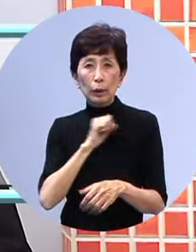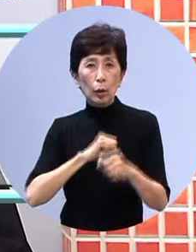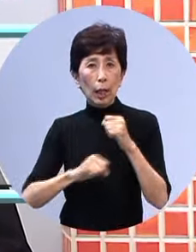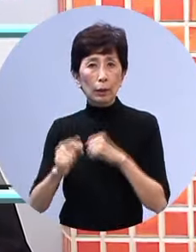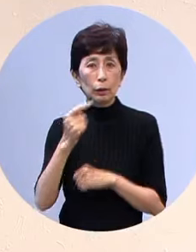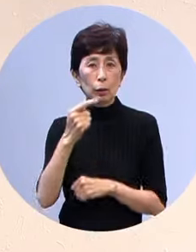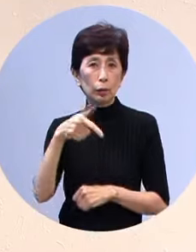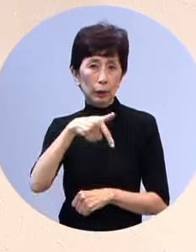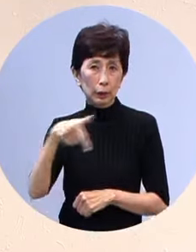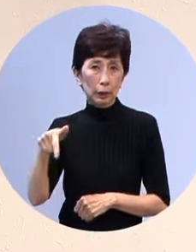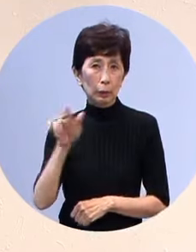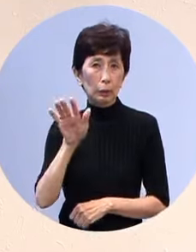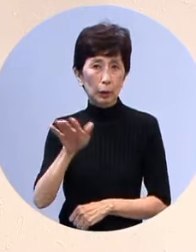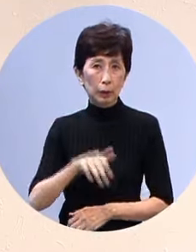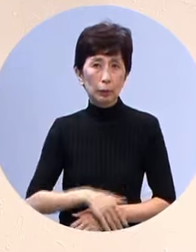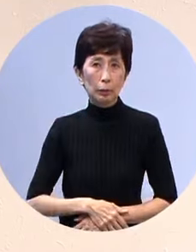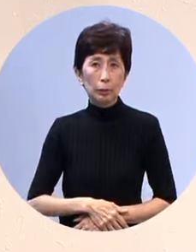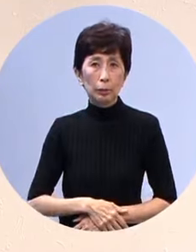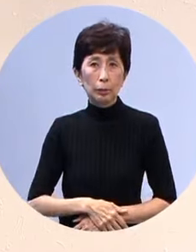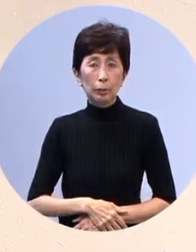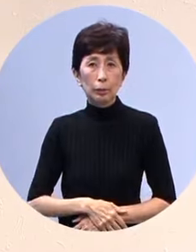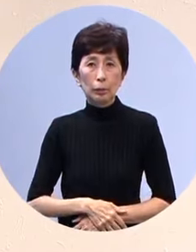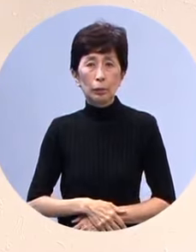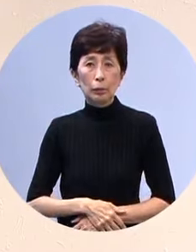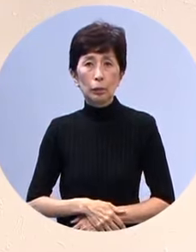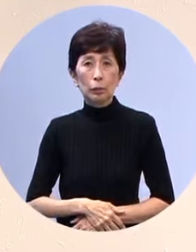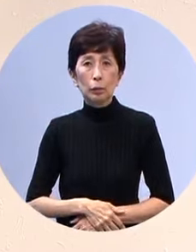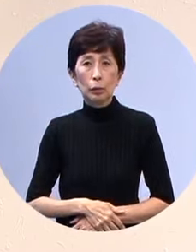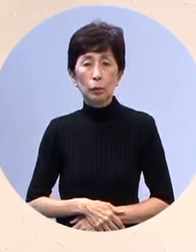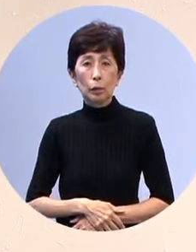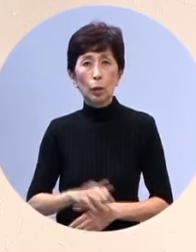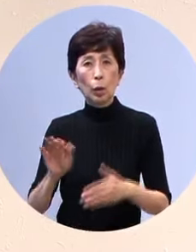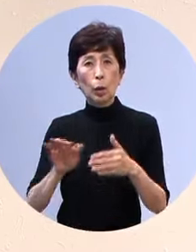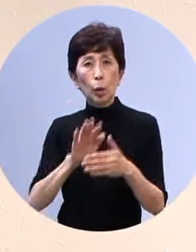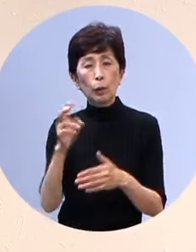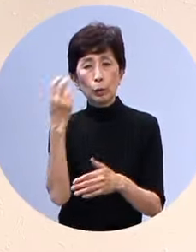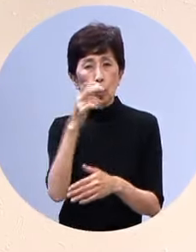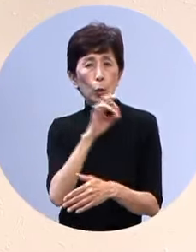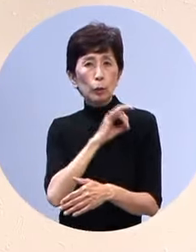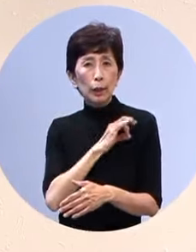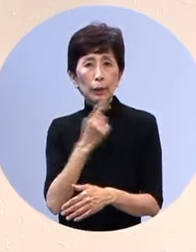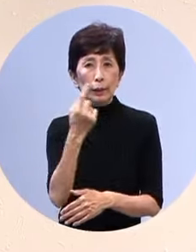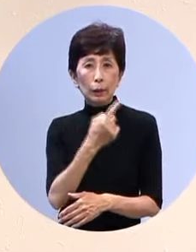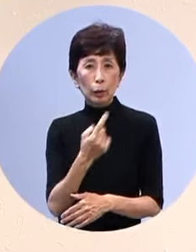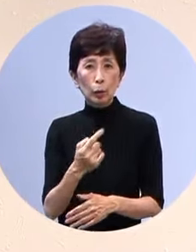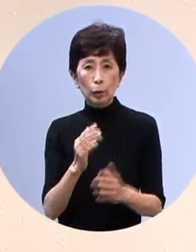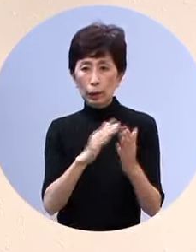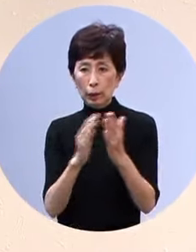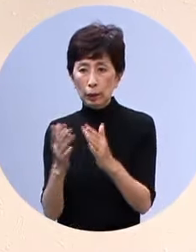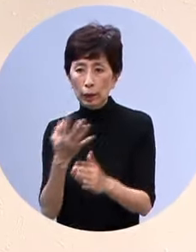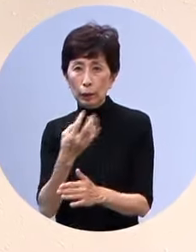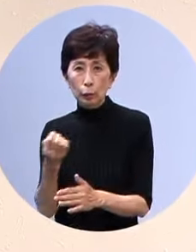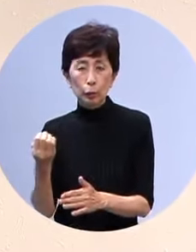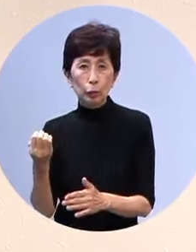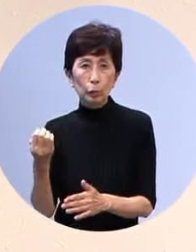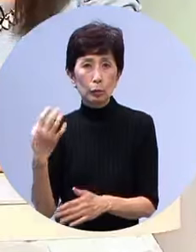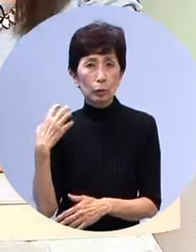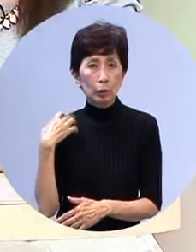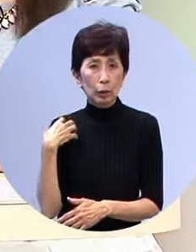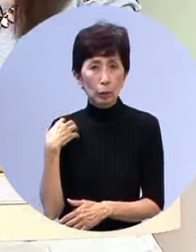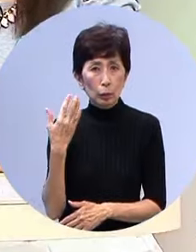ります。 そうなんですね。ではちなみに国勢調査員1人当たり何世帯くらい受け持つんでしょう